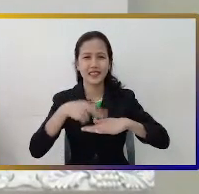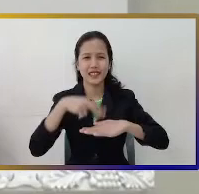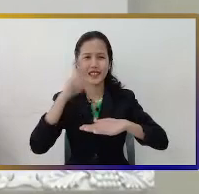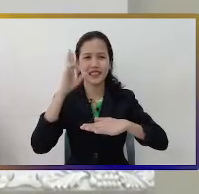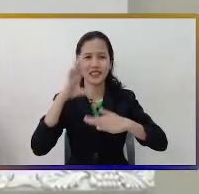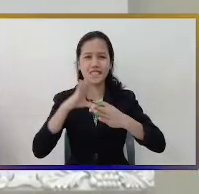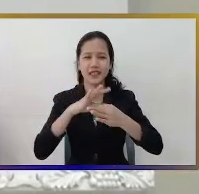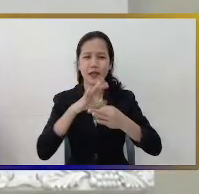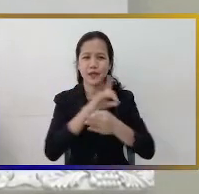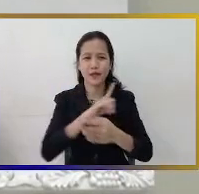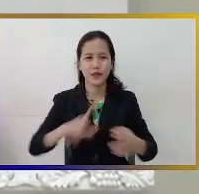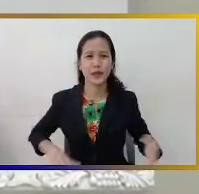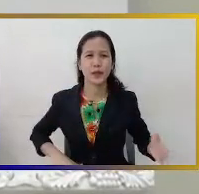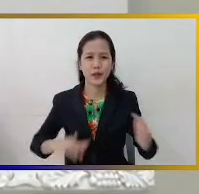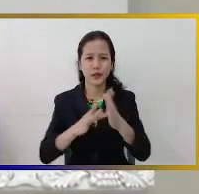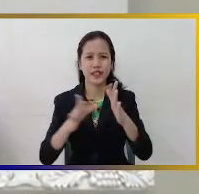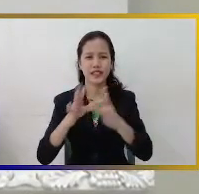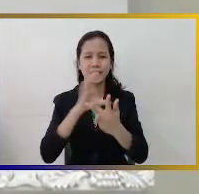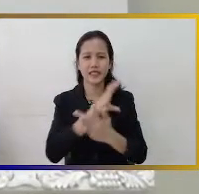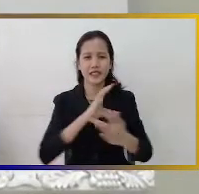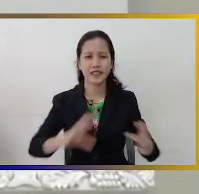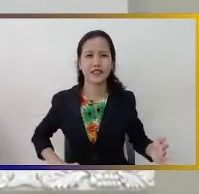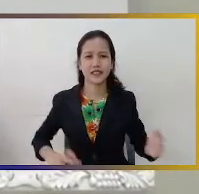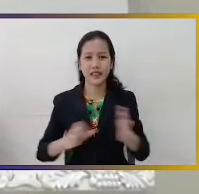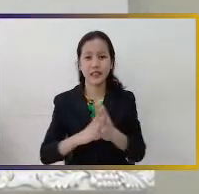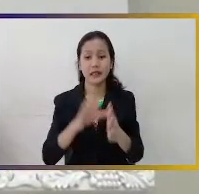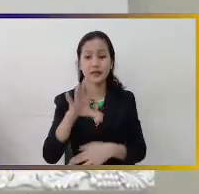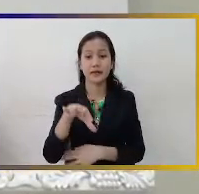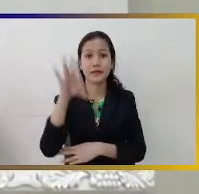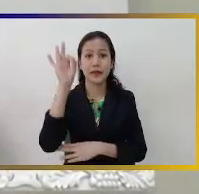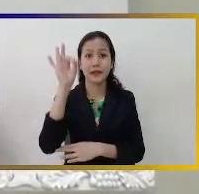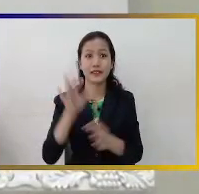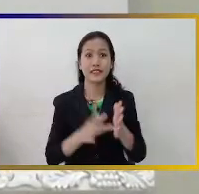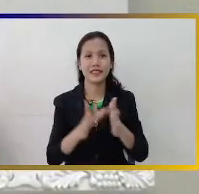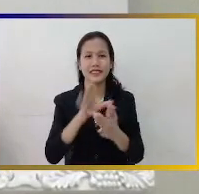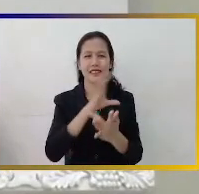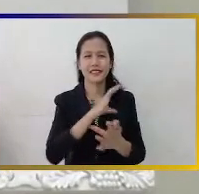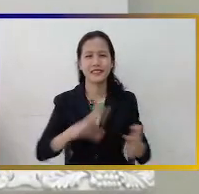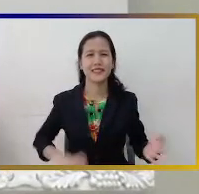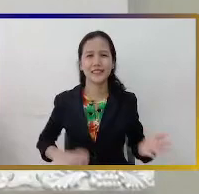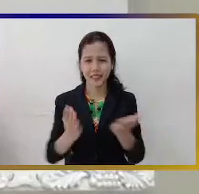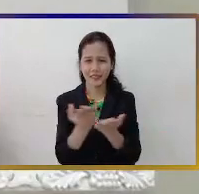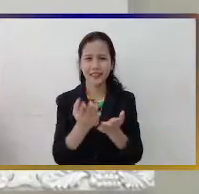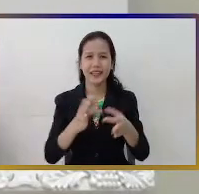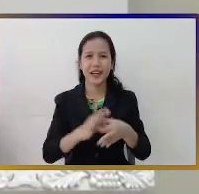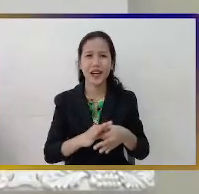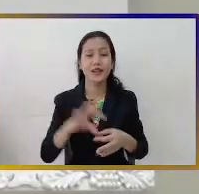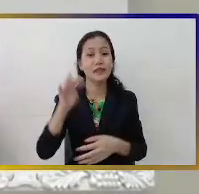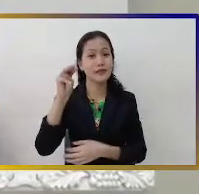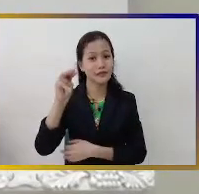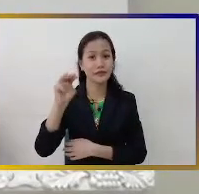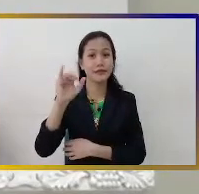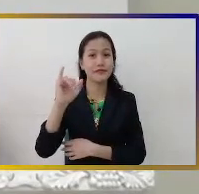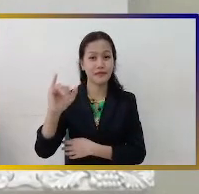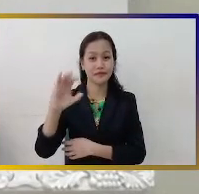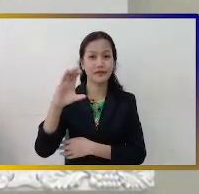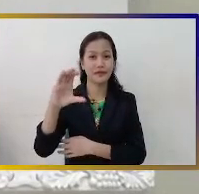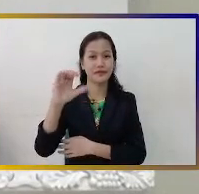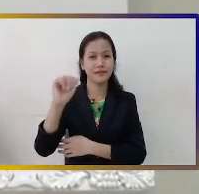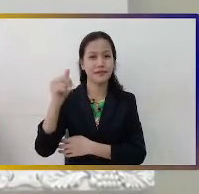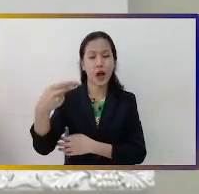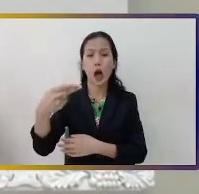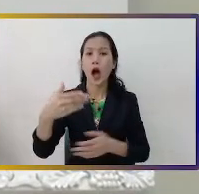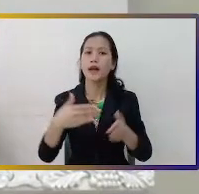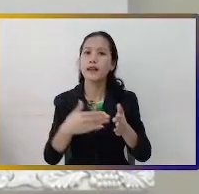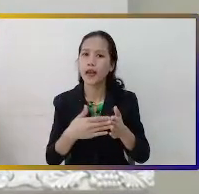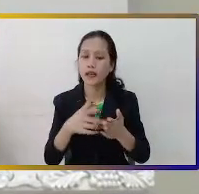natin makikita ang Panginoong Jesucristo in the book of Micah. Again, the lesson is to warn God's